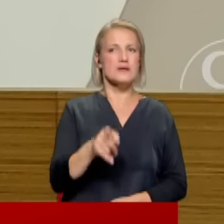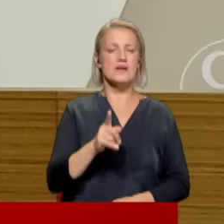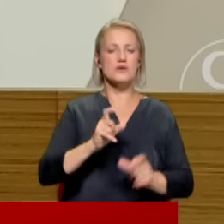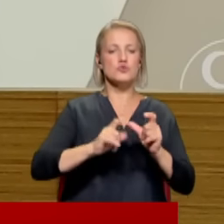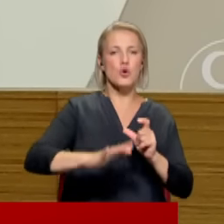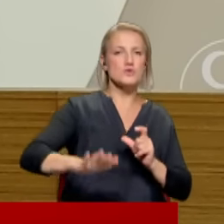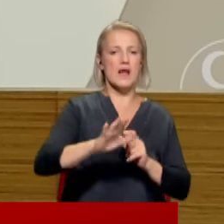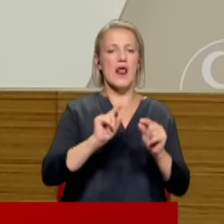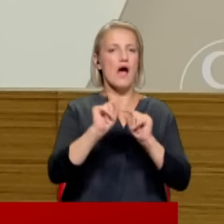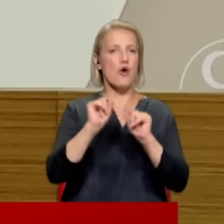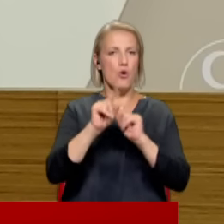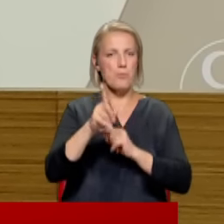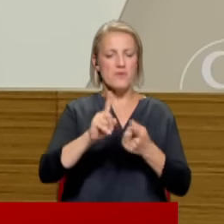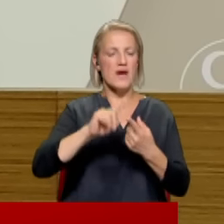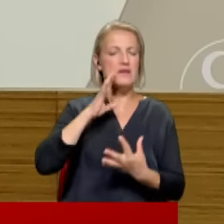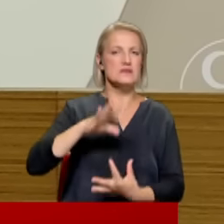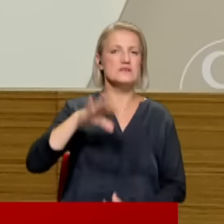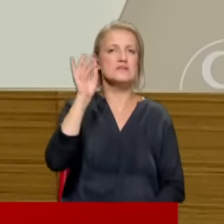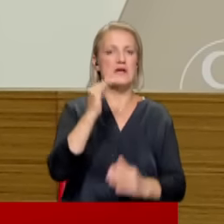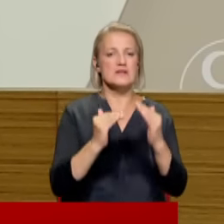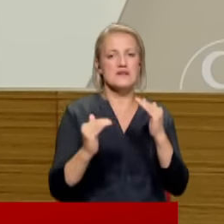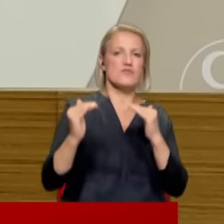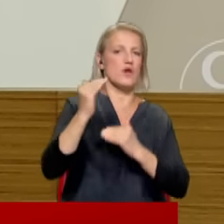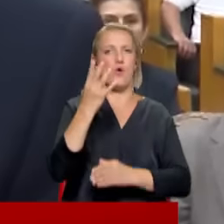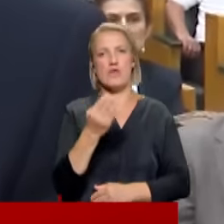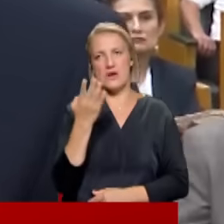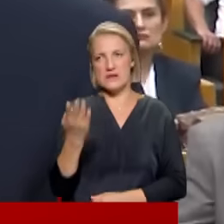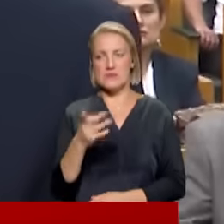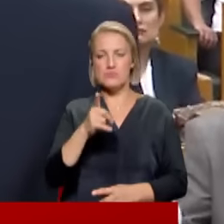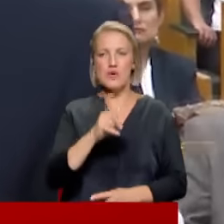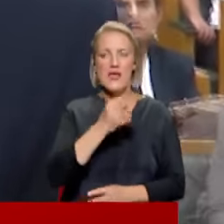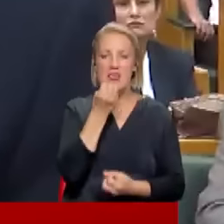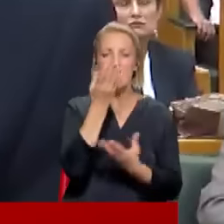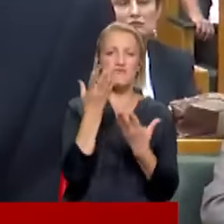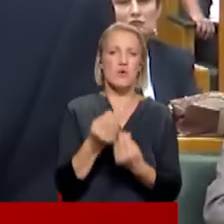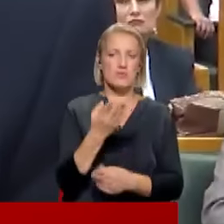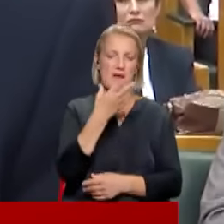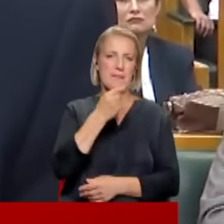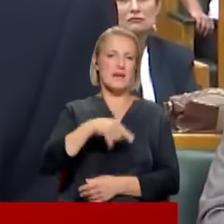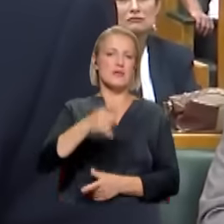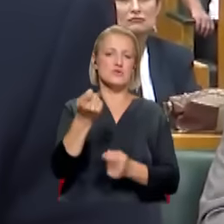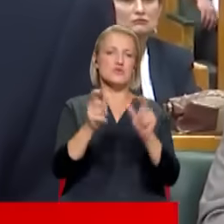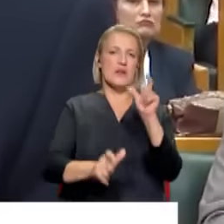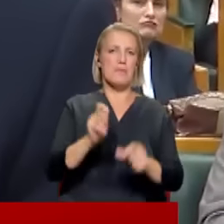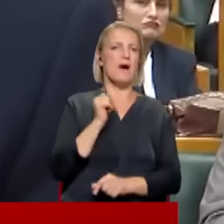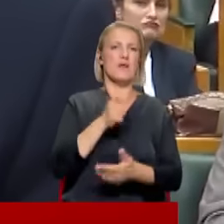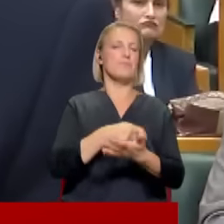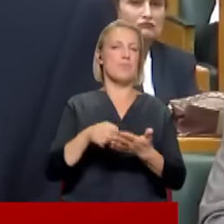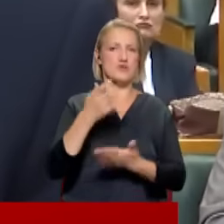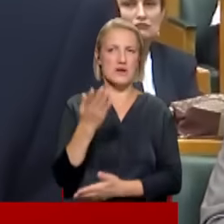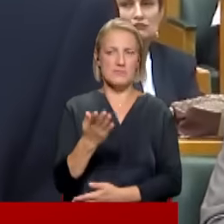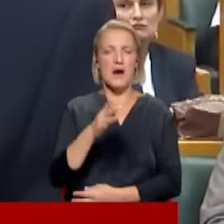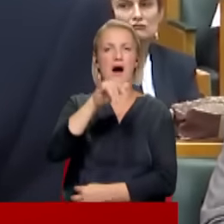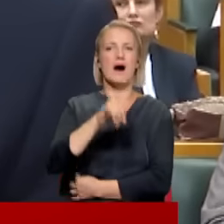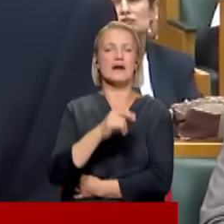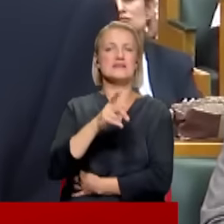sosyal ekonomik ve insani seviyeye kavuşacak lardır Bu bir itiraf olmu emeklilerimiz iil asgari ücretlerimiz